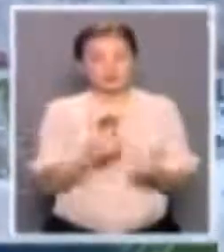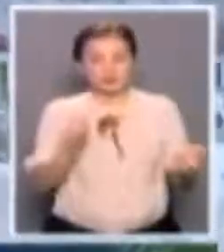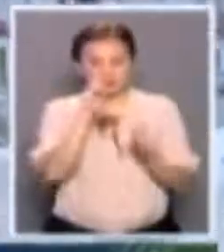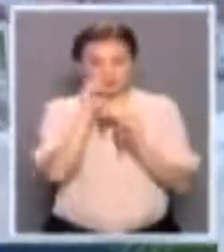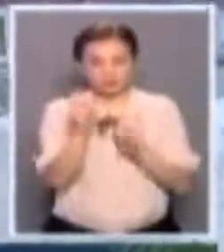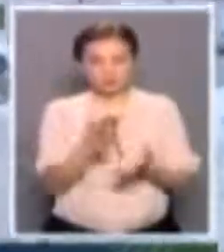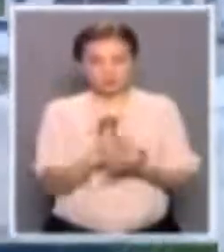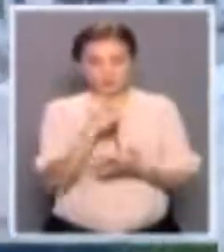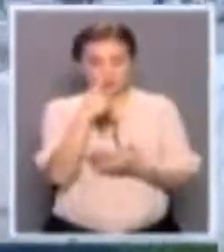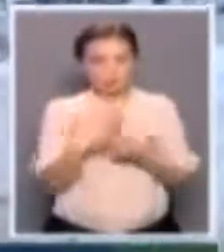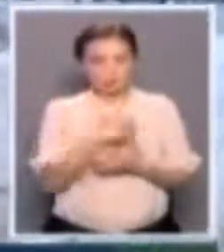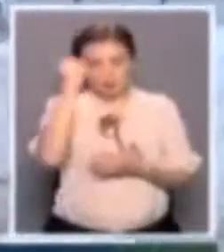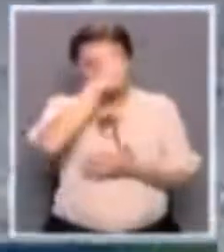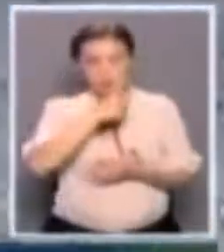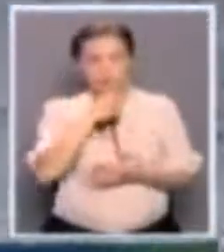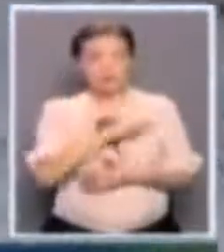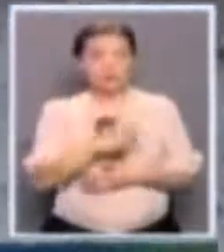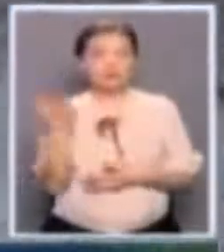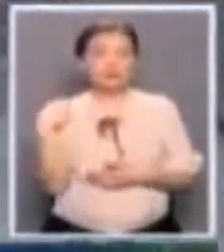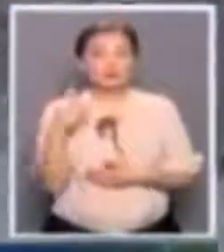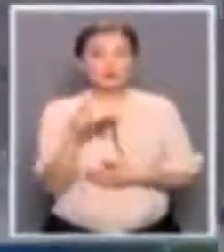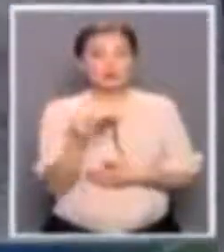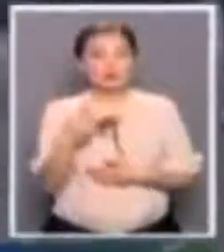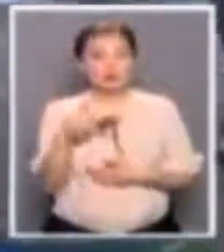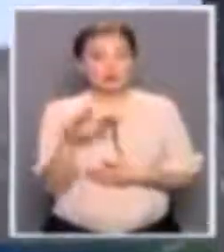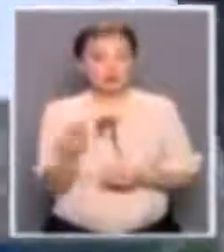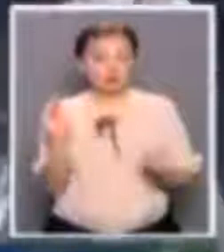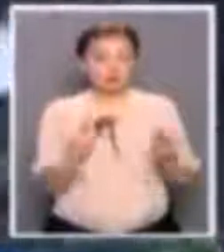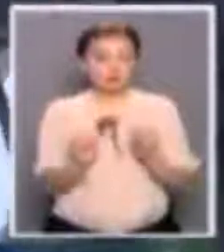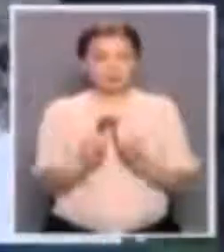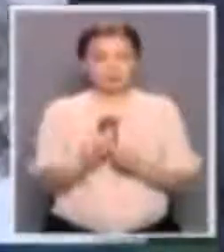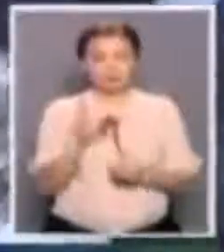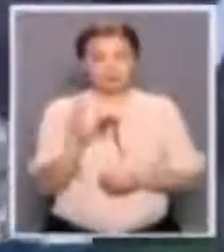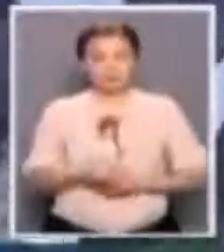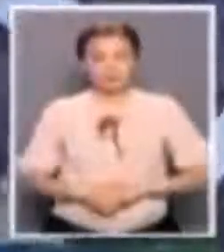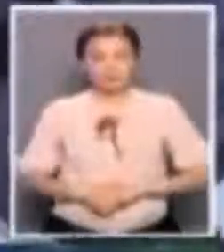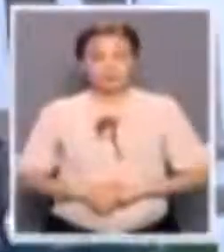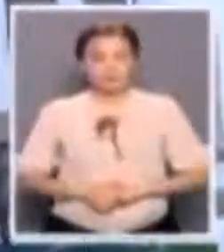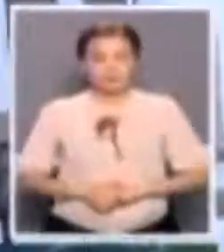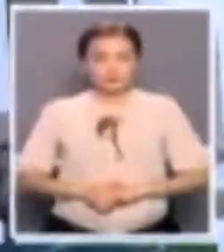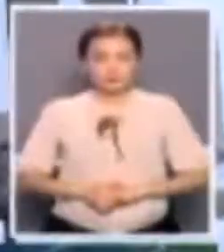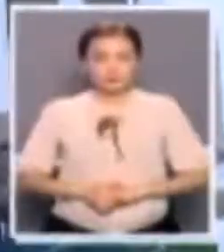сыйы. Биылғы жаңа жылда бұрын қолданылған шыршалар мен әшекелер қала көркін келтірмек.